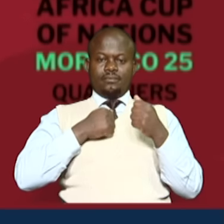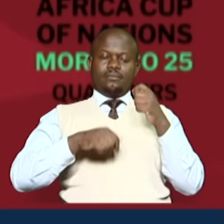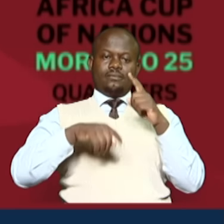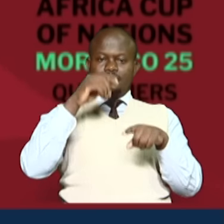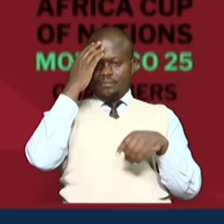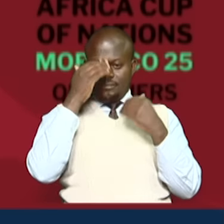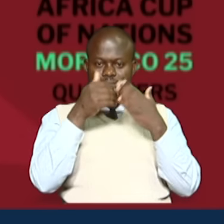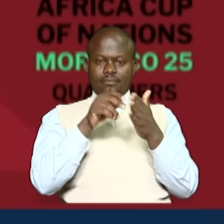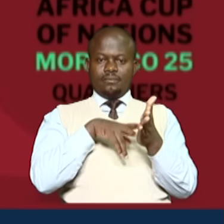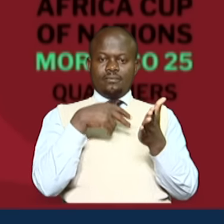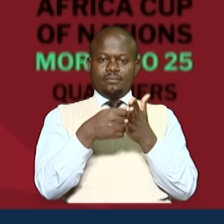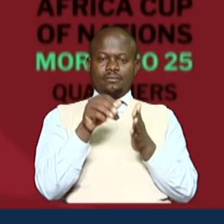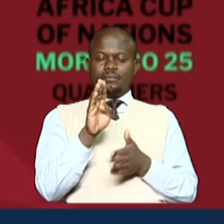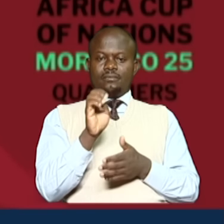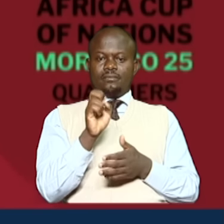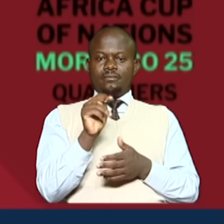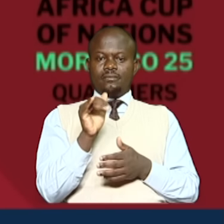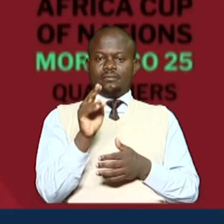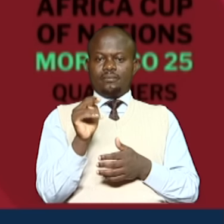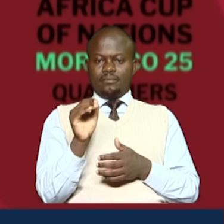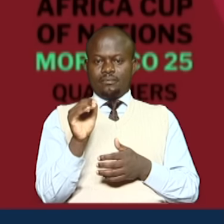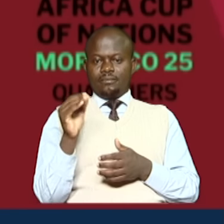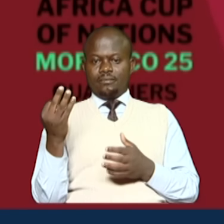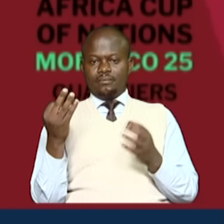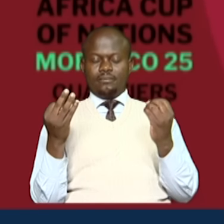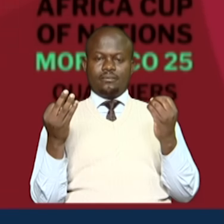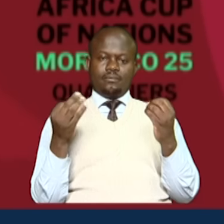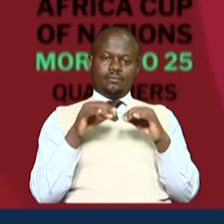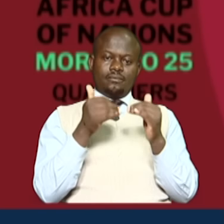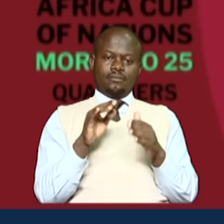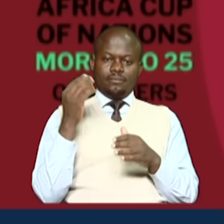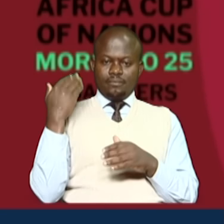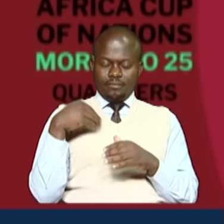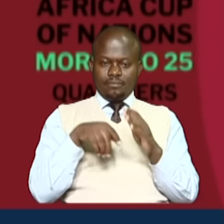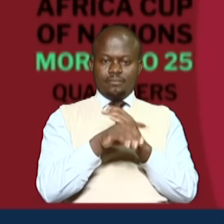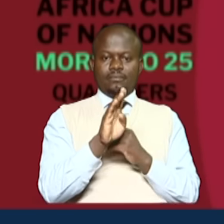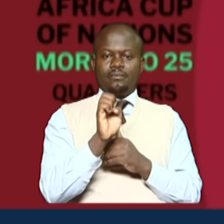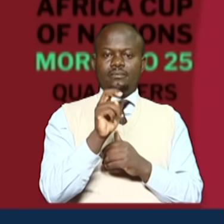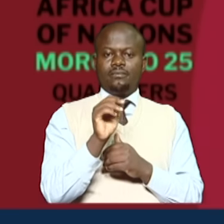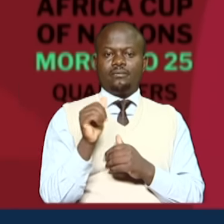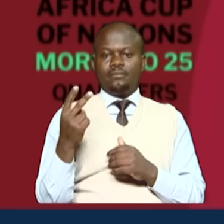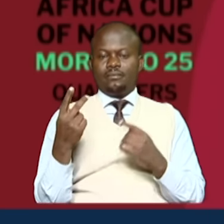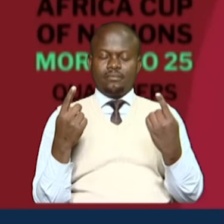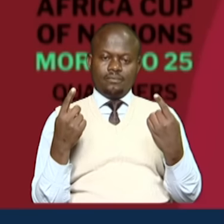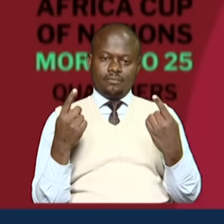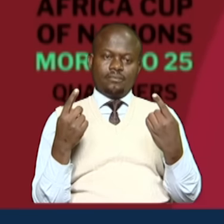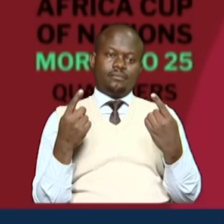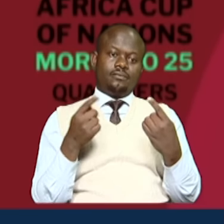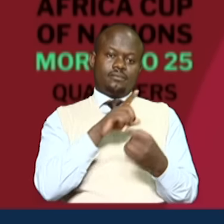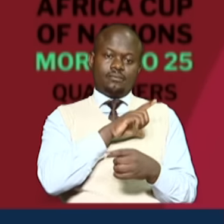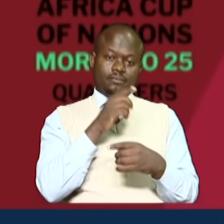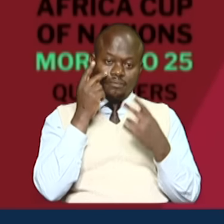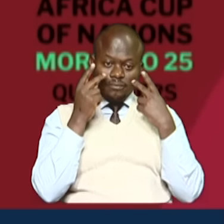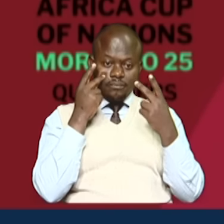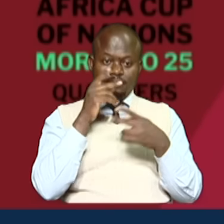kuko rwatsinzwe na Benin ibitego 3 ku busa mu mukino ubanza, rutsinda Benin 2-1 mu mukino wo kwishyura. Ubwo amahirwe bahita